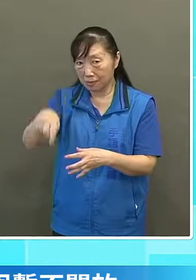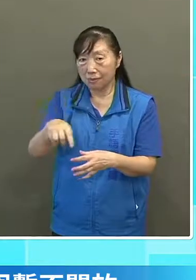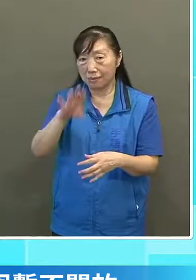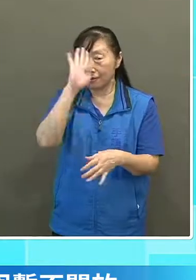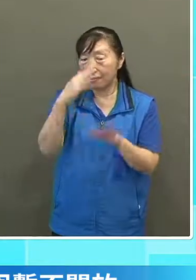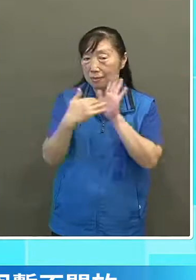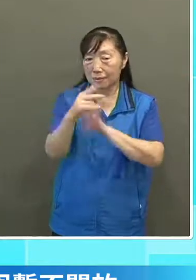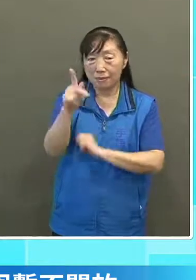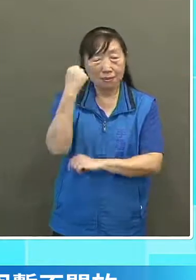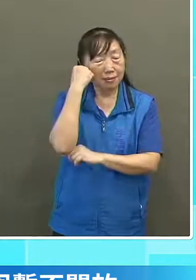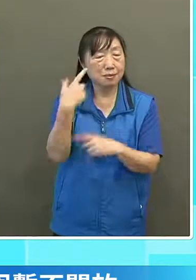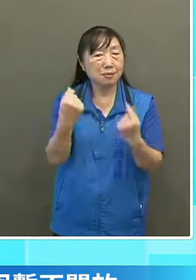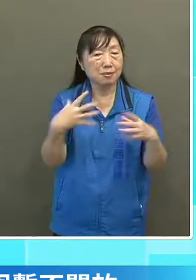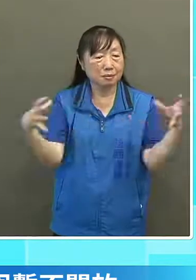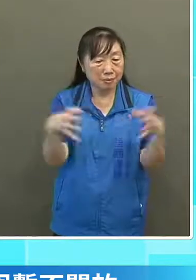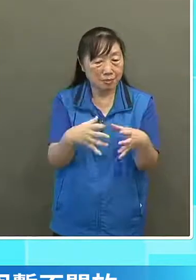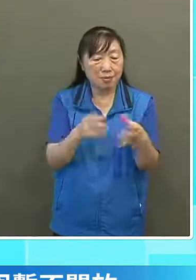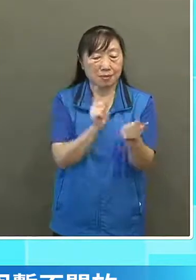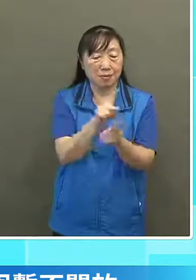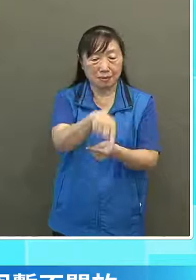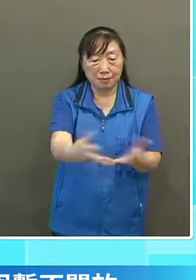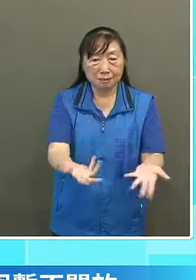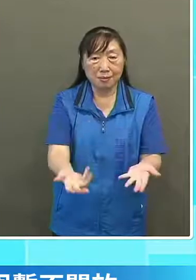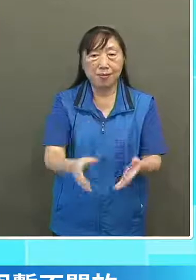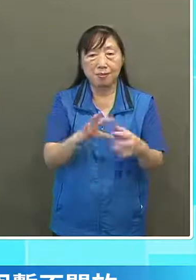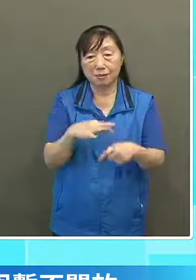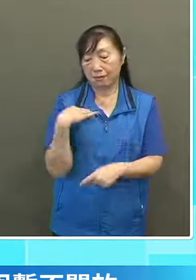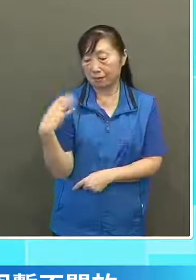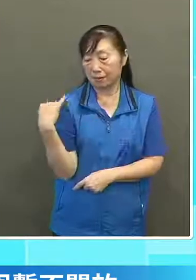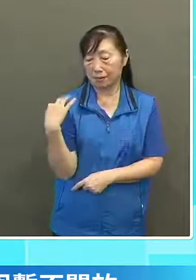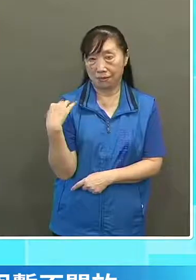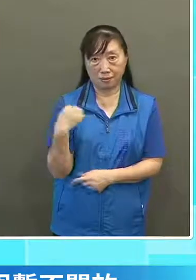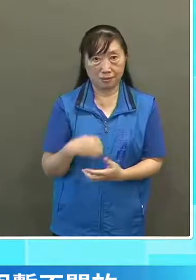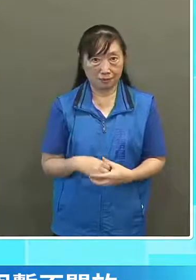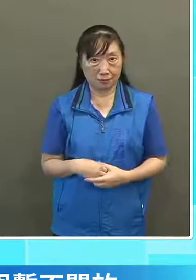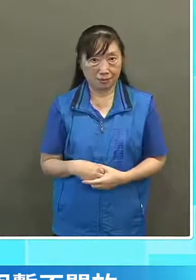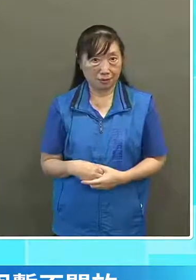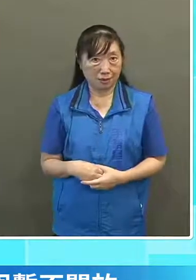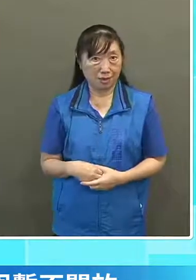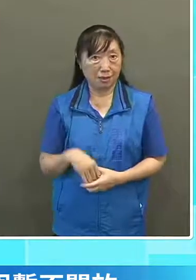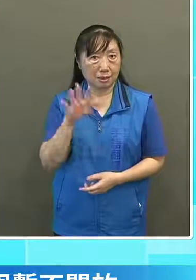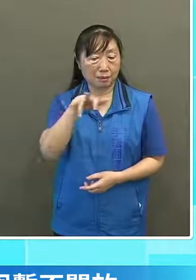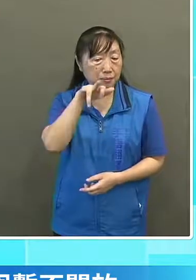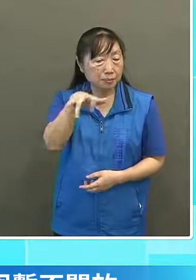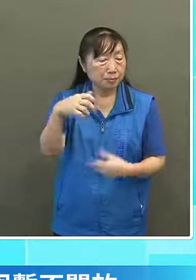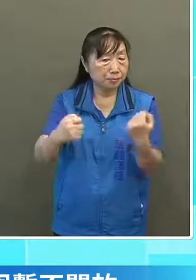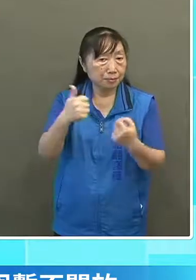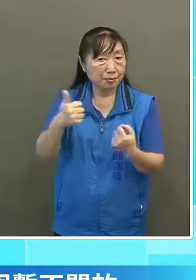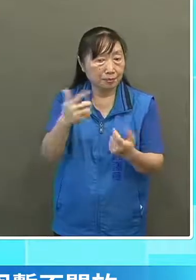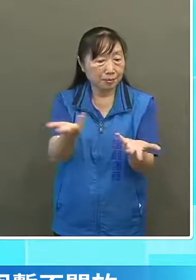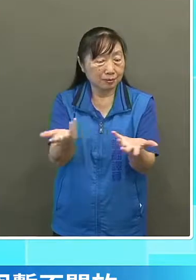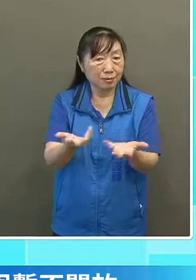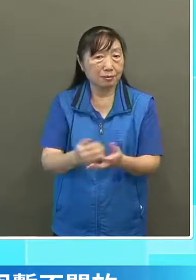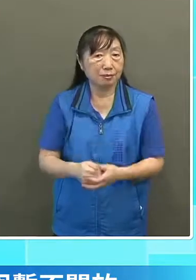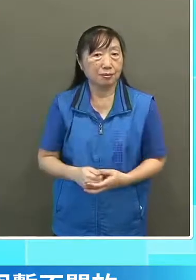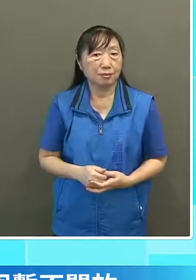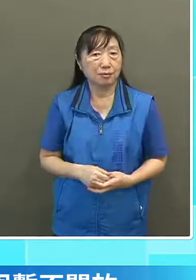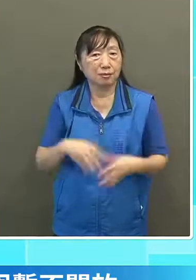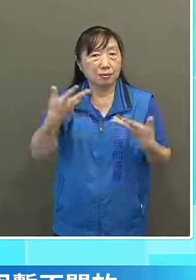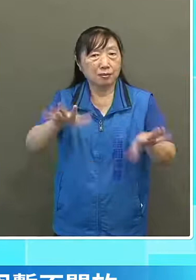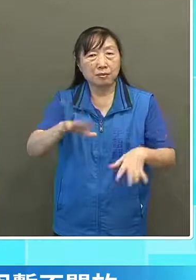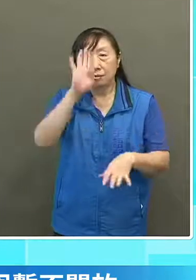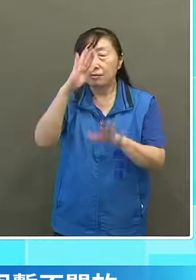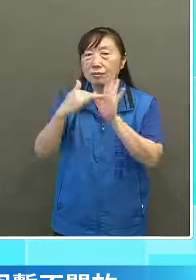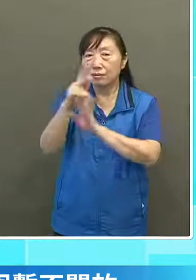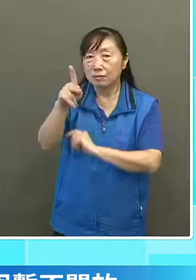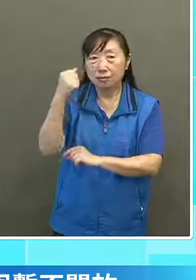馆，大家一起来面对。因为前段时间，包括机师染疫事件，其实很多的防疫旅馆